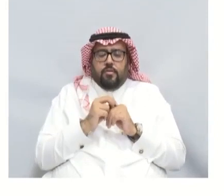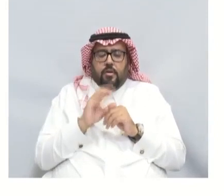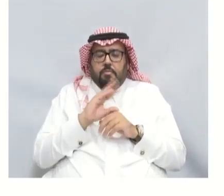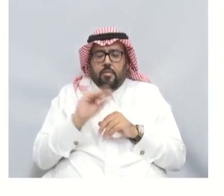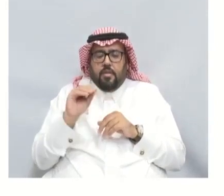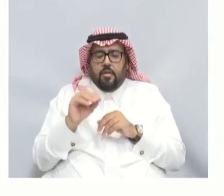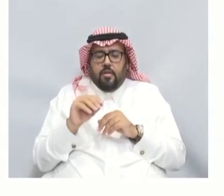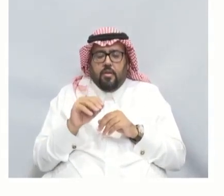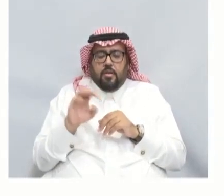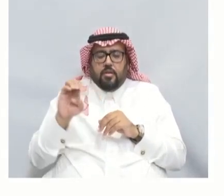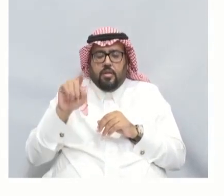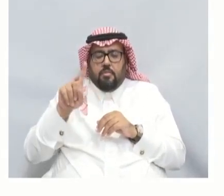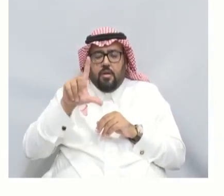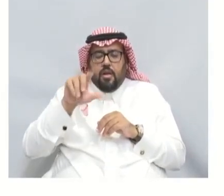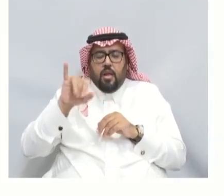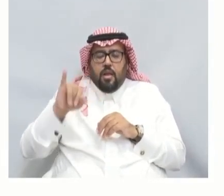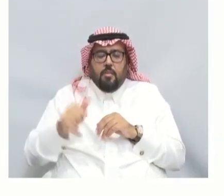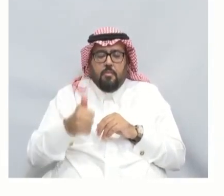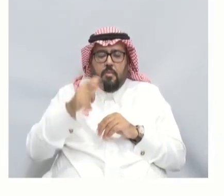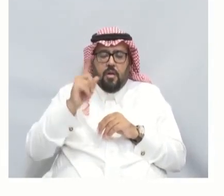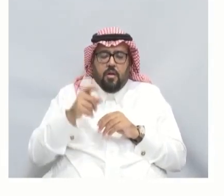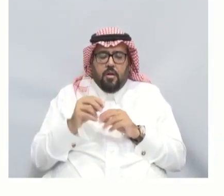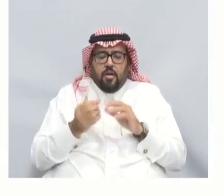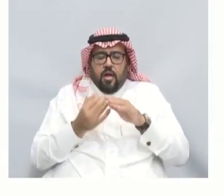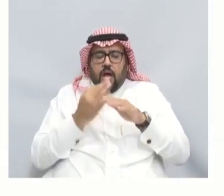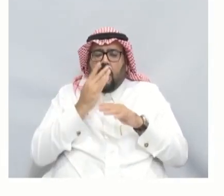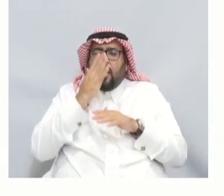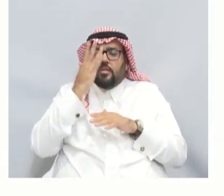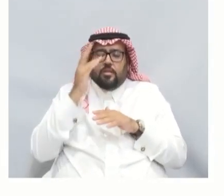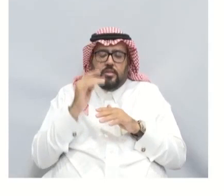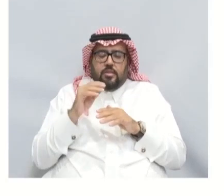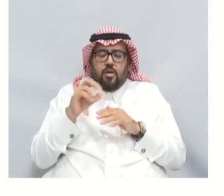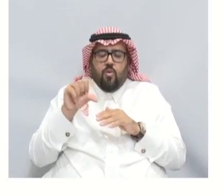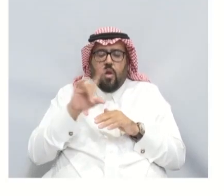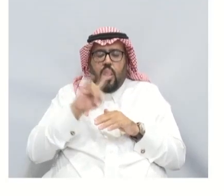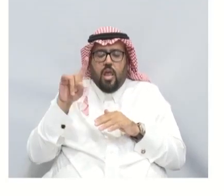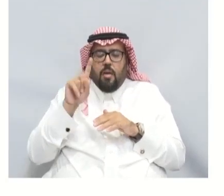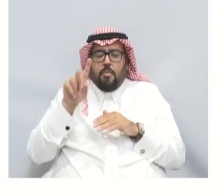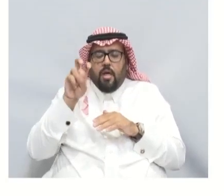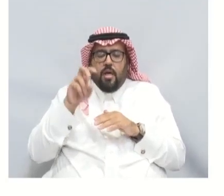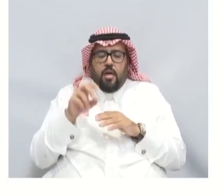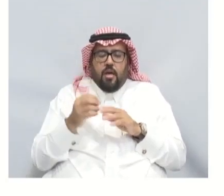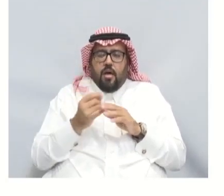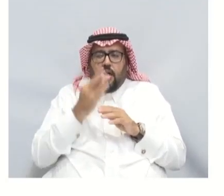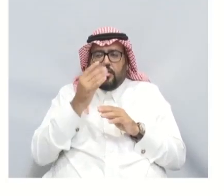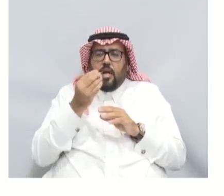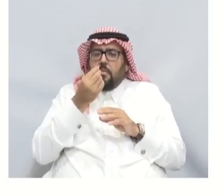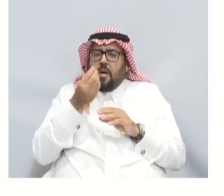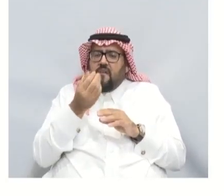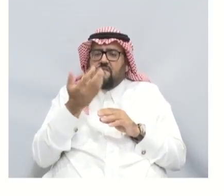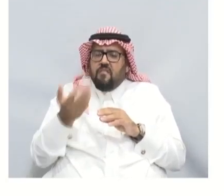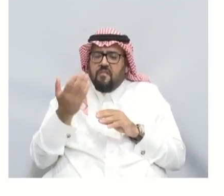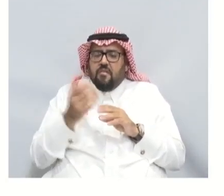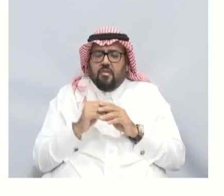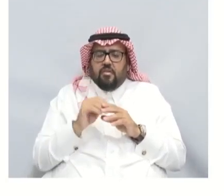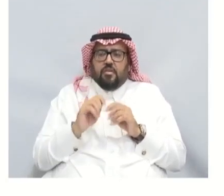مثال بركان جبل ماذا؟ مار. المواد المنبعثة غاز ولابة، والغاز بكمية ماذا؟ بسيطة. في